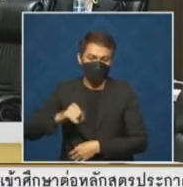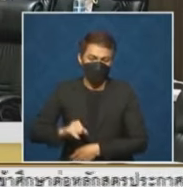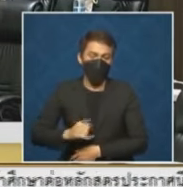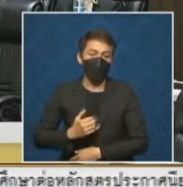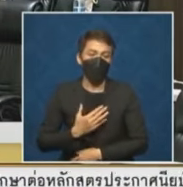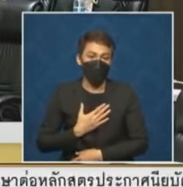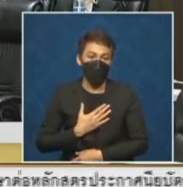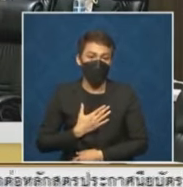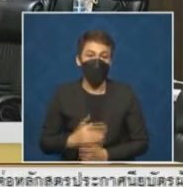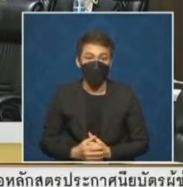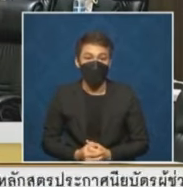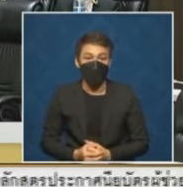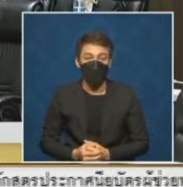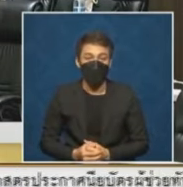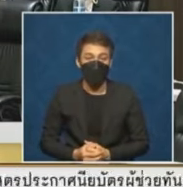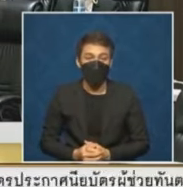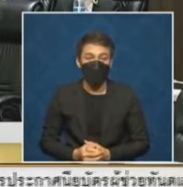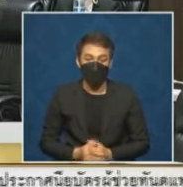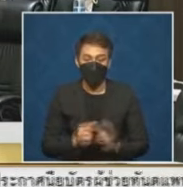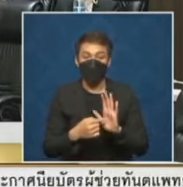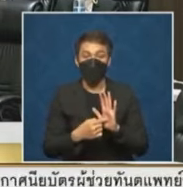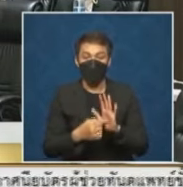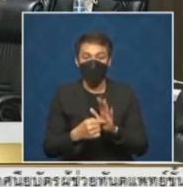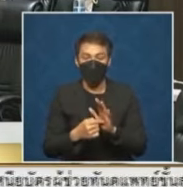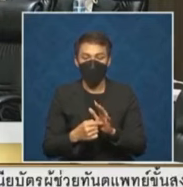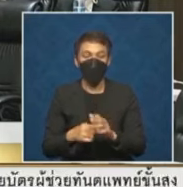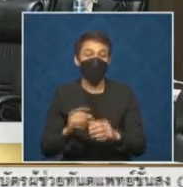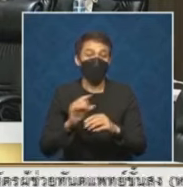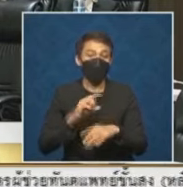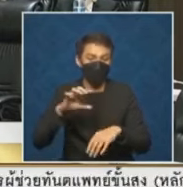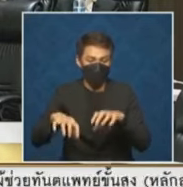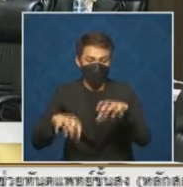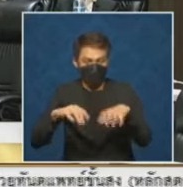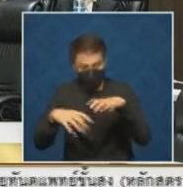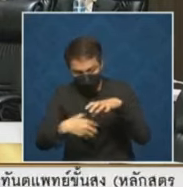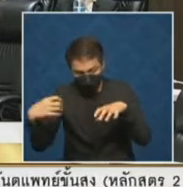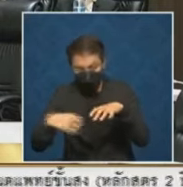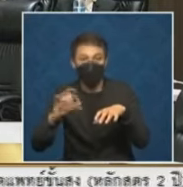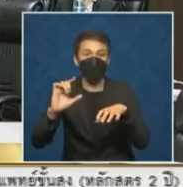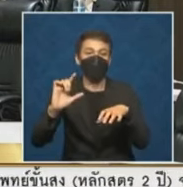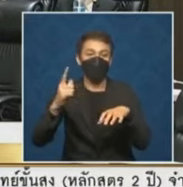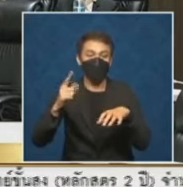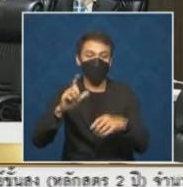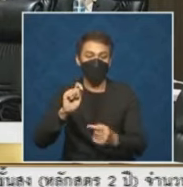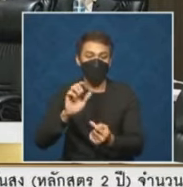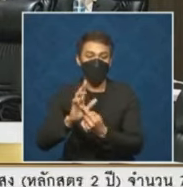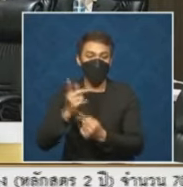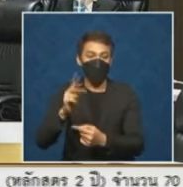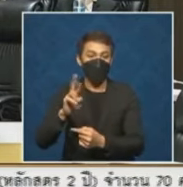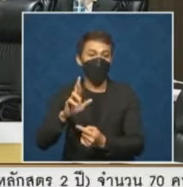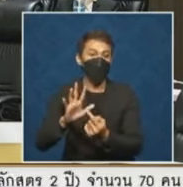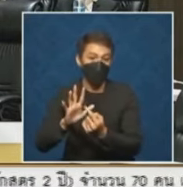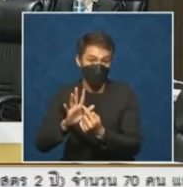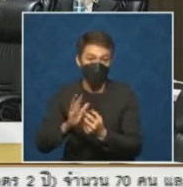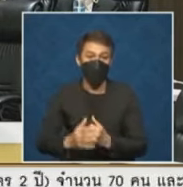รทัศน์ดูก็ไปเจอท่านผู้นำฝ่ายค้านชลน่านสีแก้วเพ้อพก7ปีด้วยประเด็นซ้ำซ